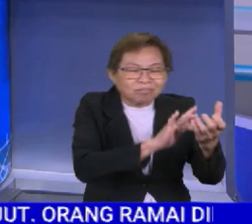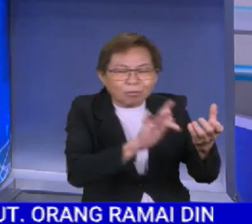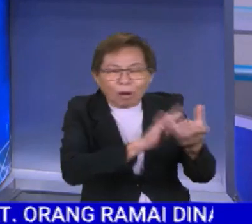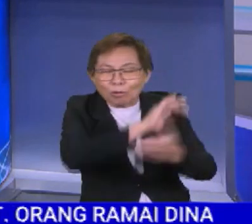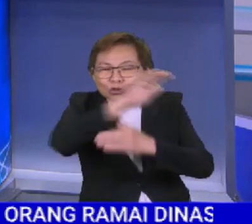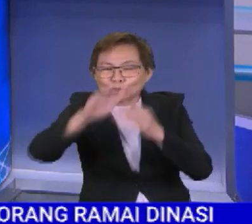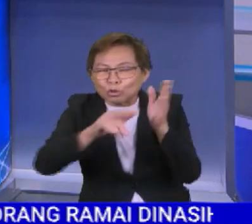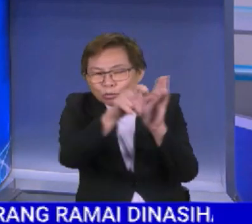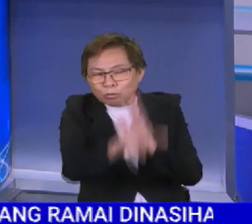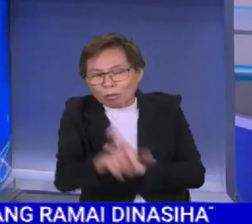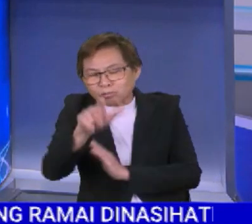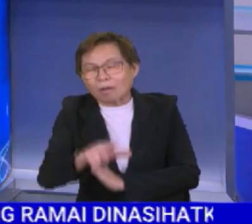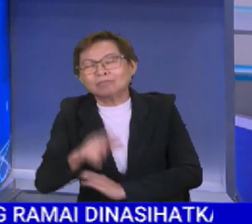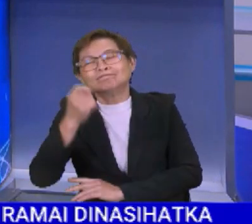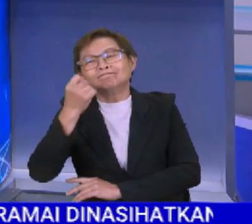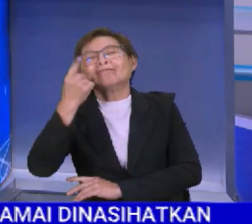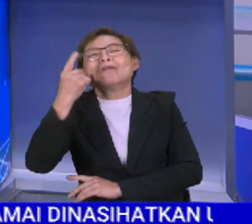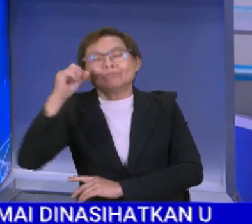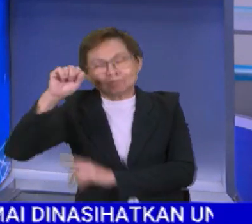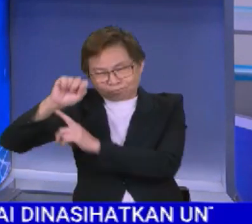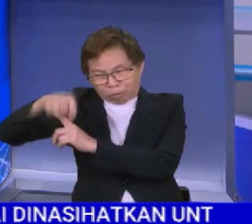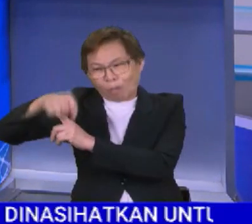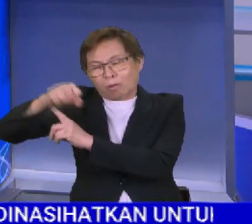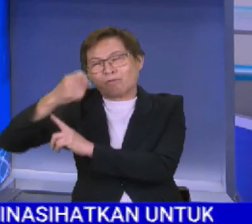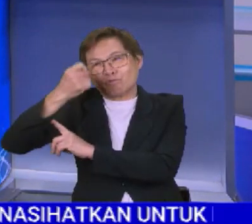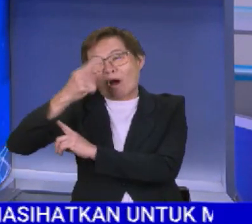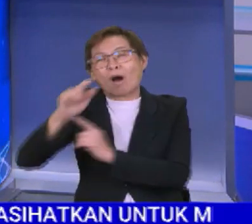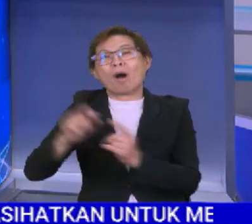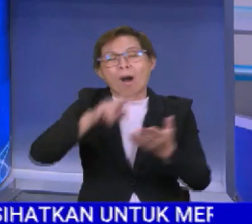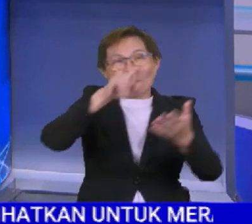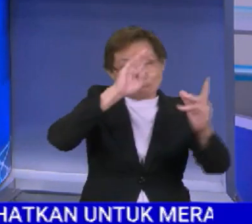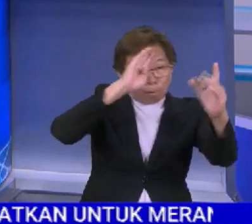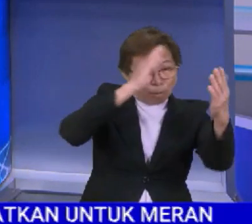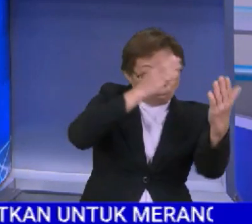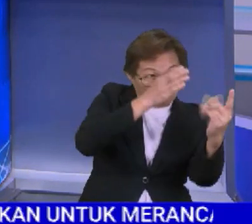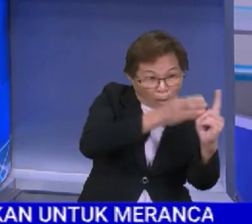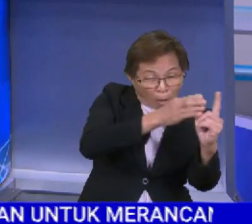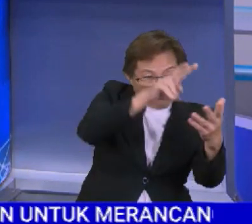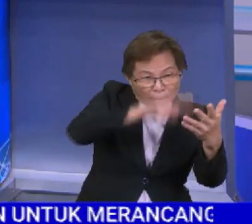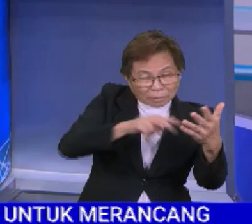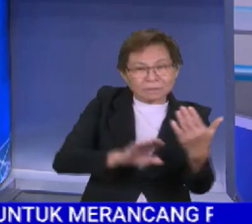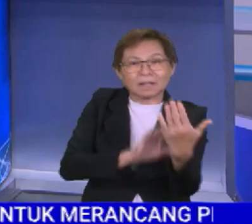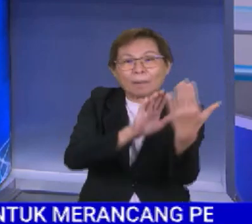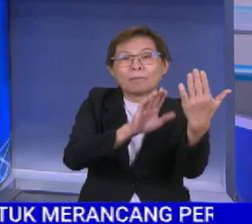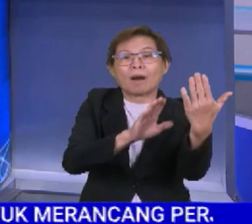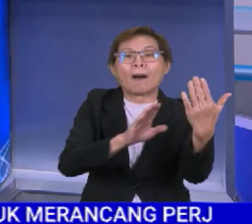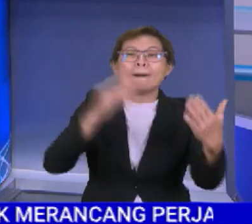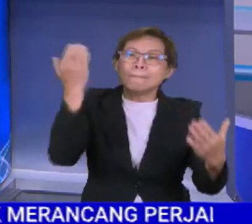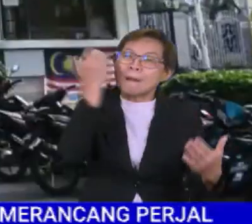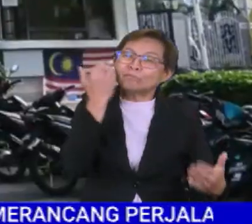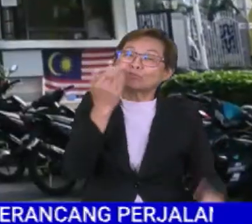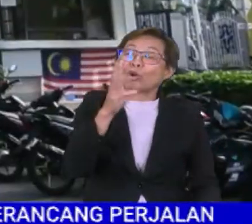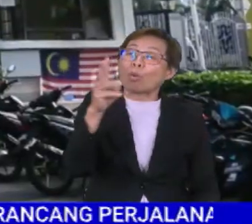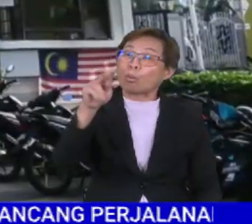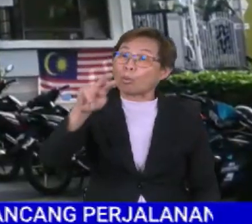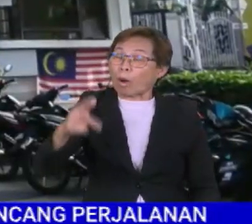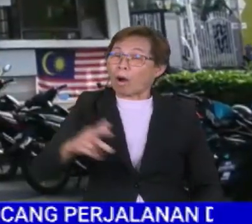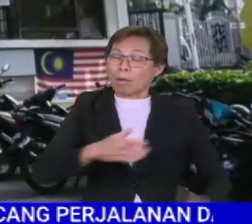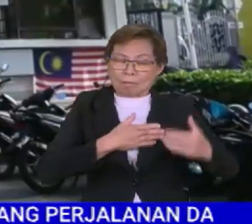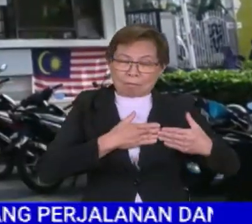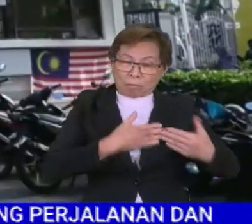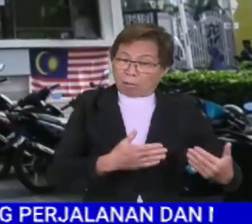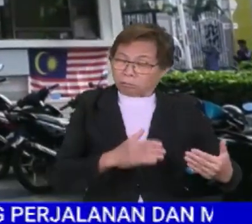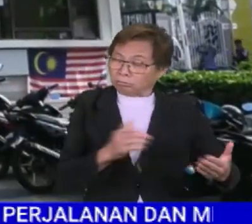semua tertuduh mengangkut paham sebaiknya di hadapan Magic sweet Asia bagaimanapun tiada pengakuan